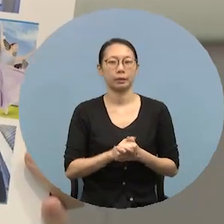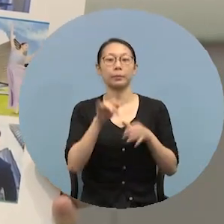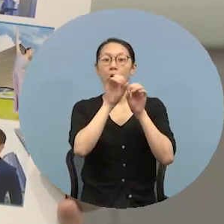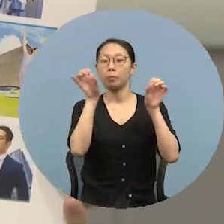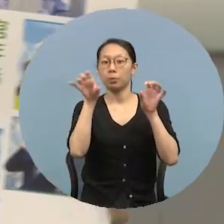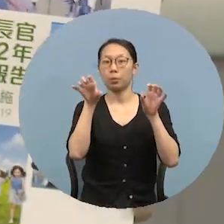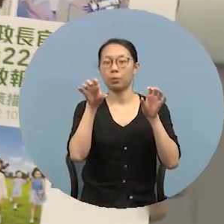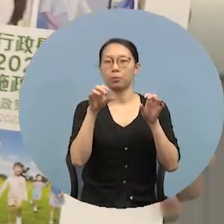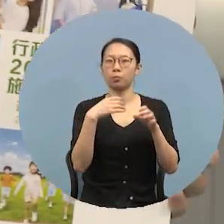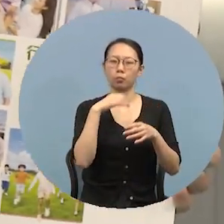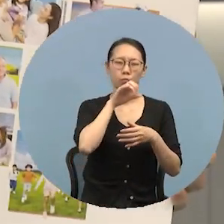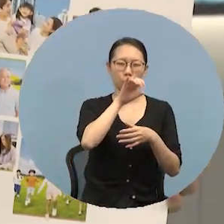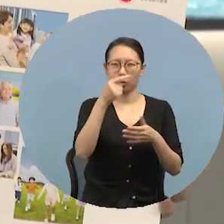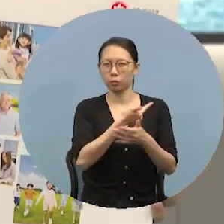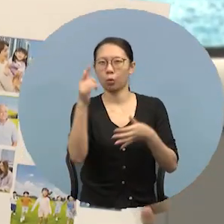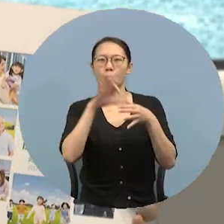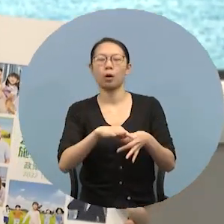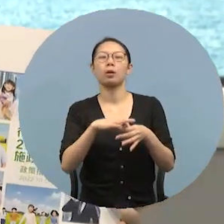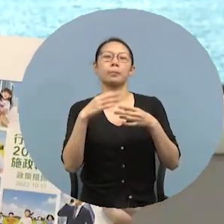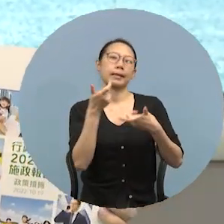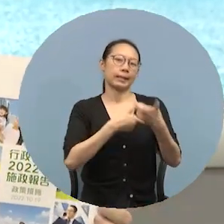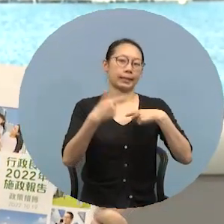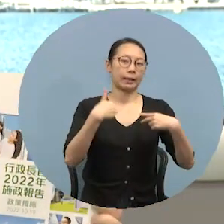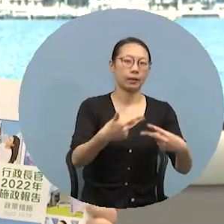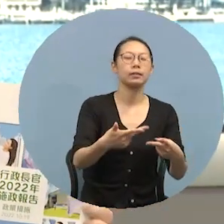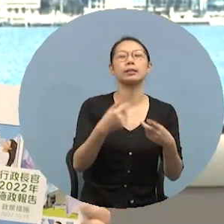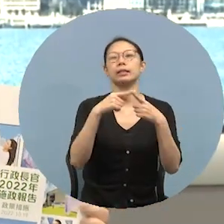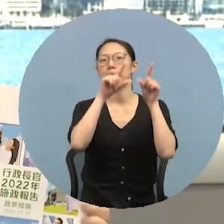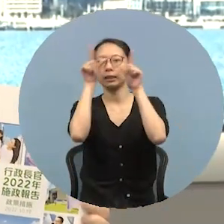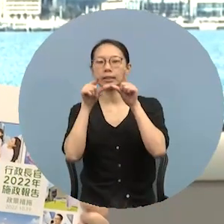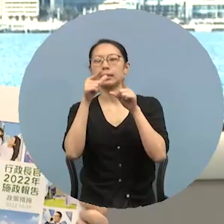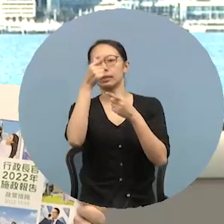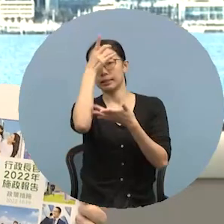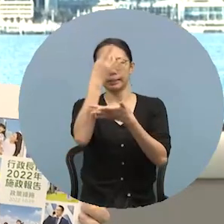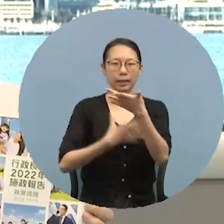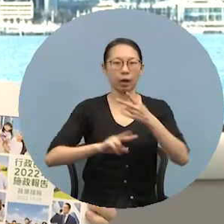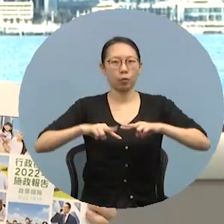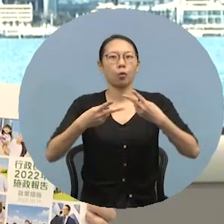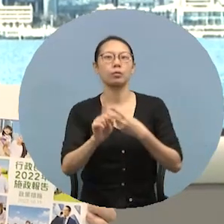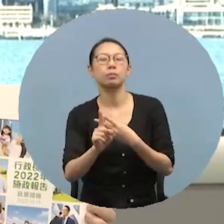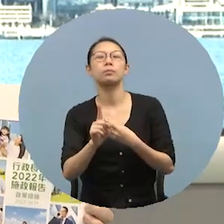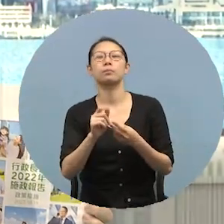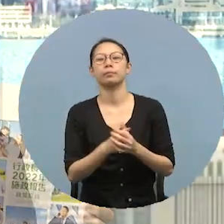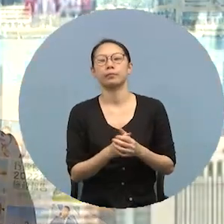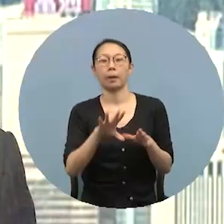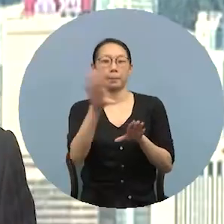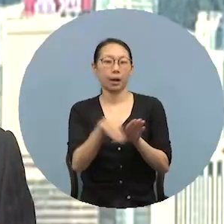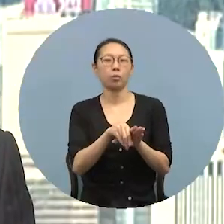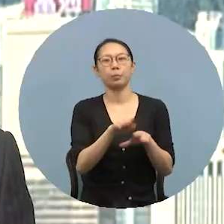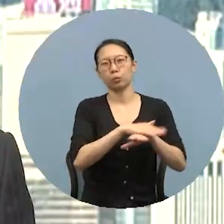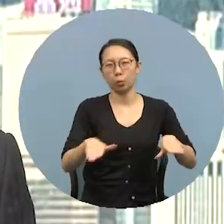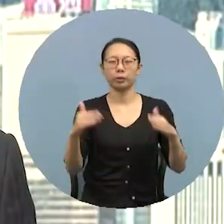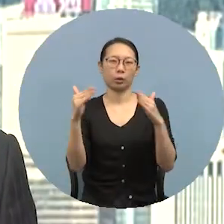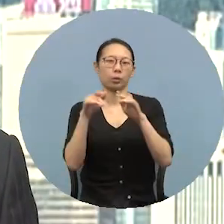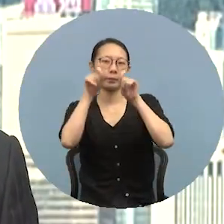出關於發展經濟、改善民生的政策和措施，包括在土地房屋的問題，以